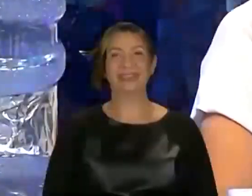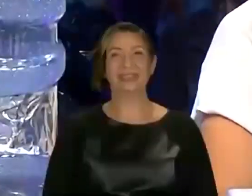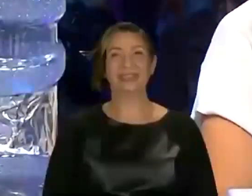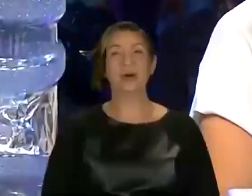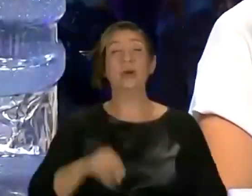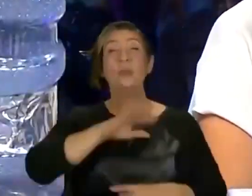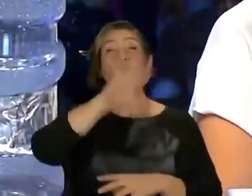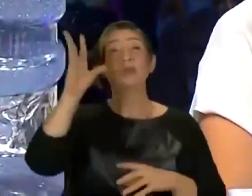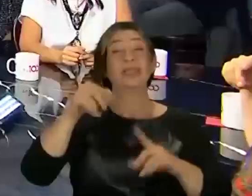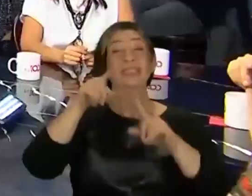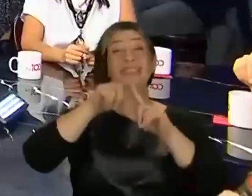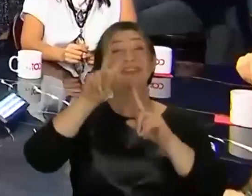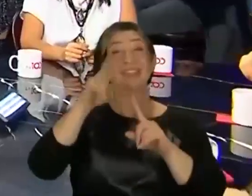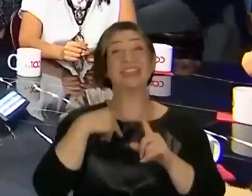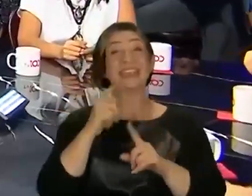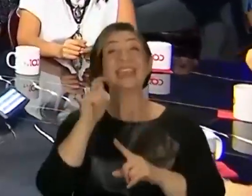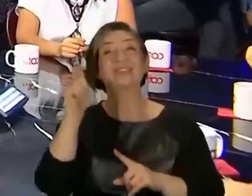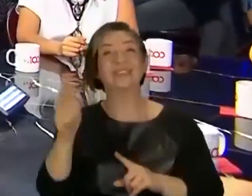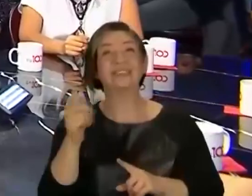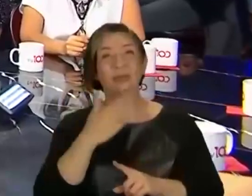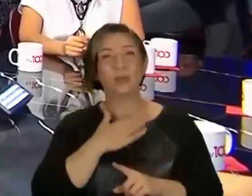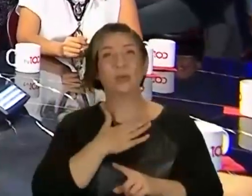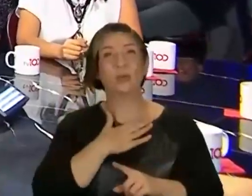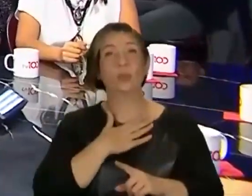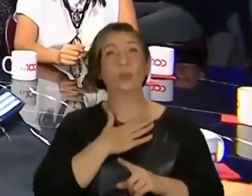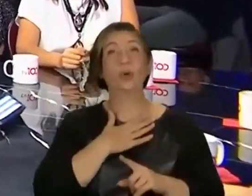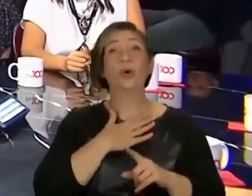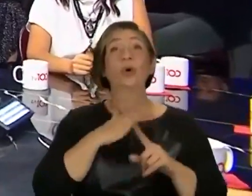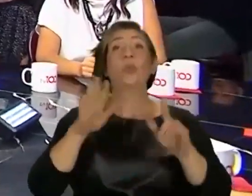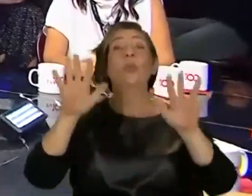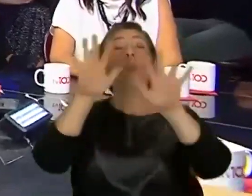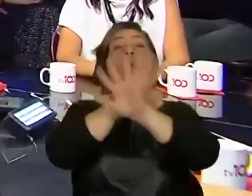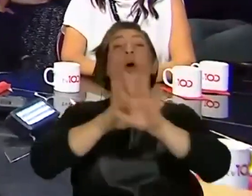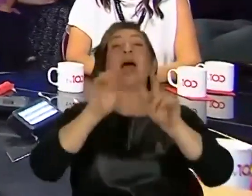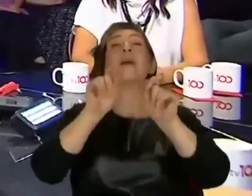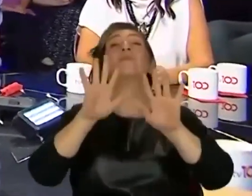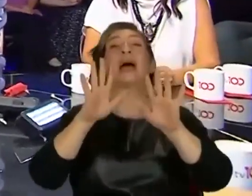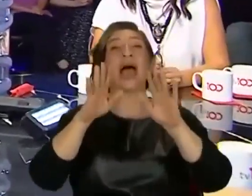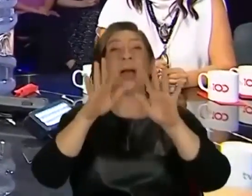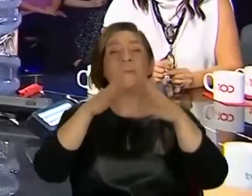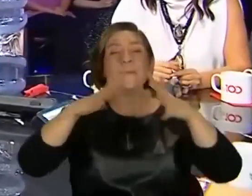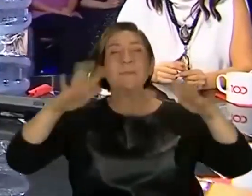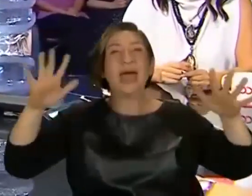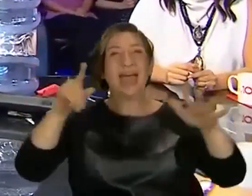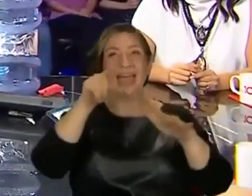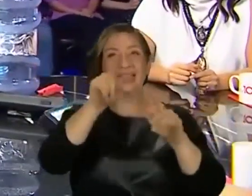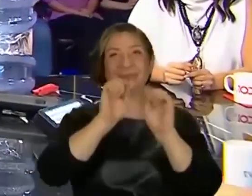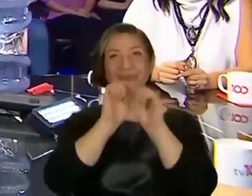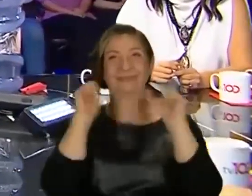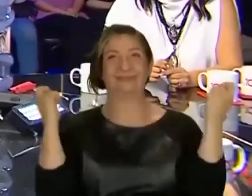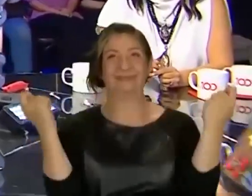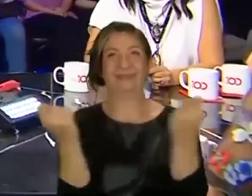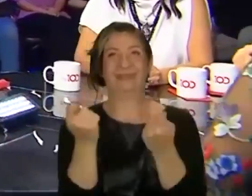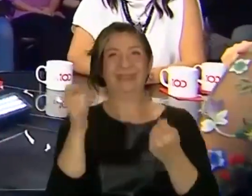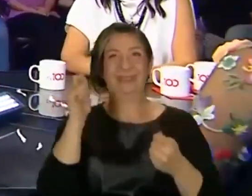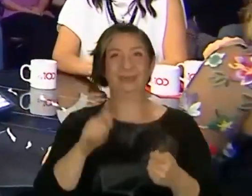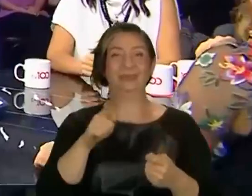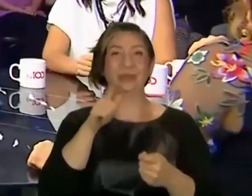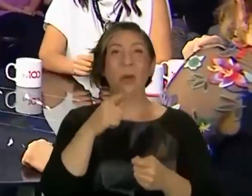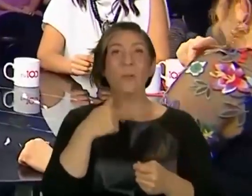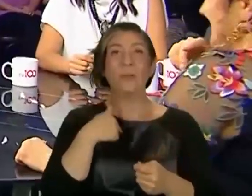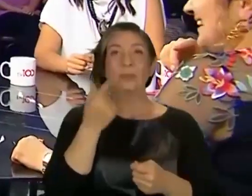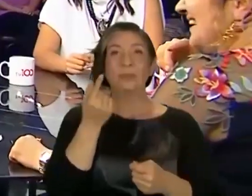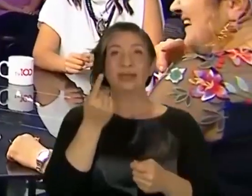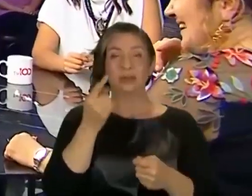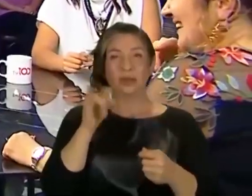Bunu bütün kanallara tavsiye ediyorum. Evet. Blurlamayın, alüminyum folyolayın. Mesela bakınız, ben